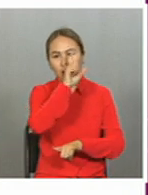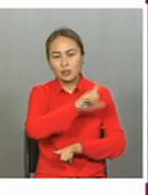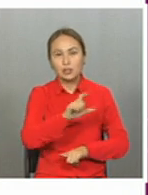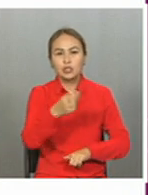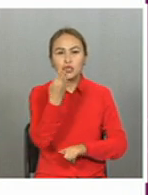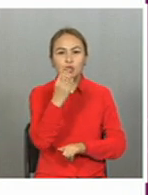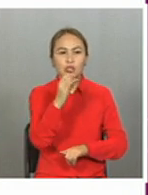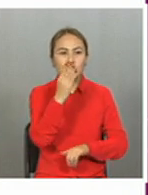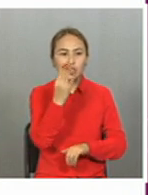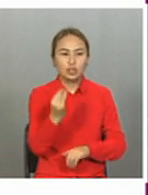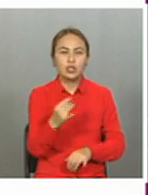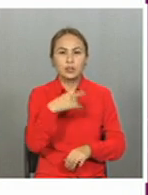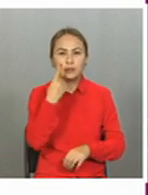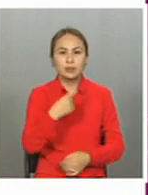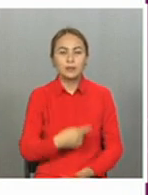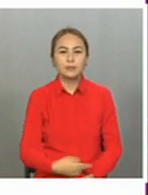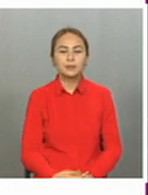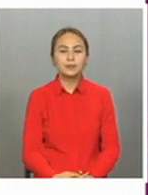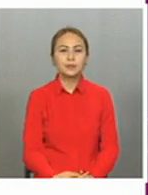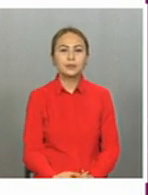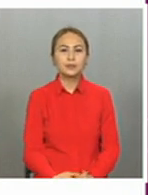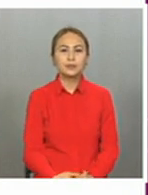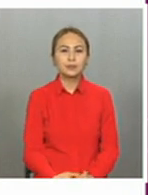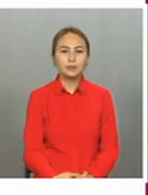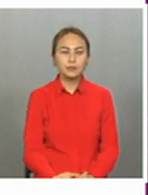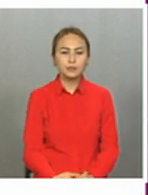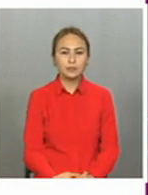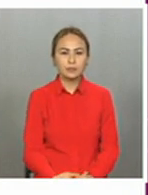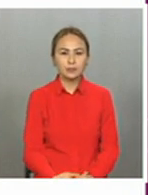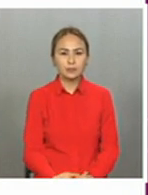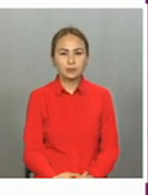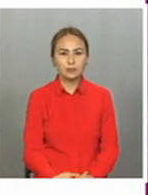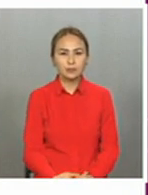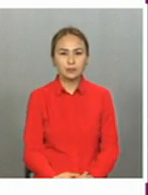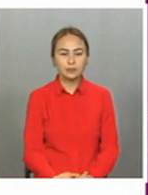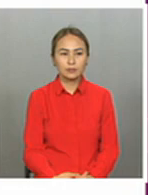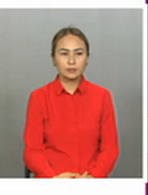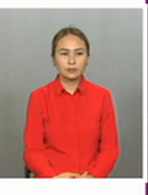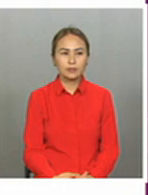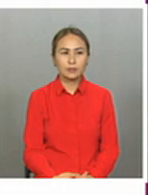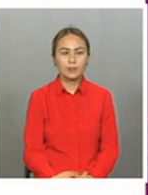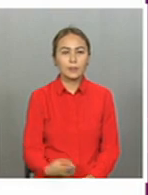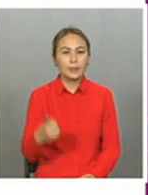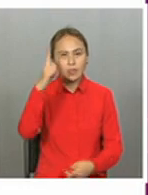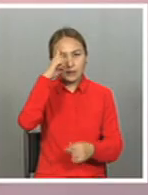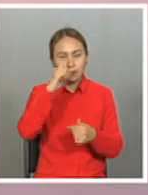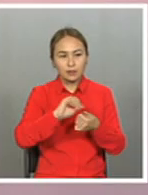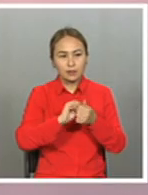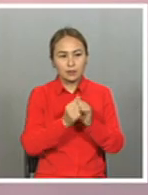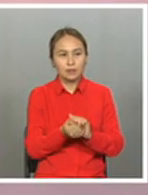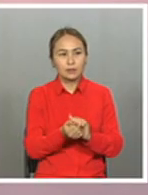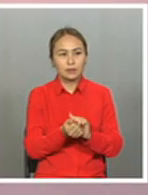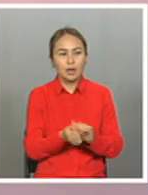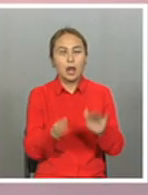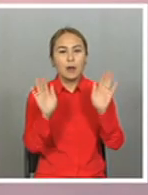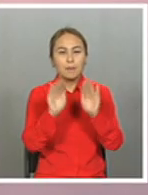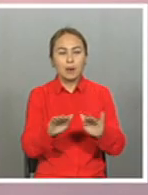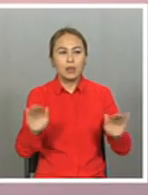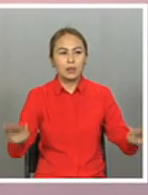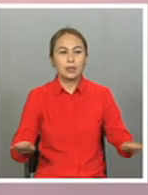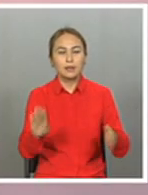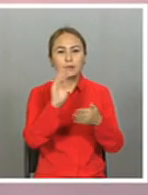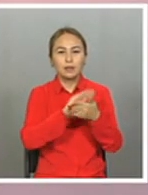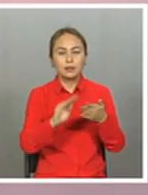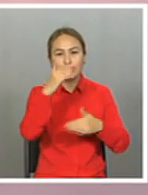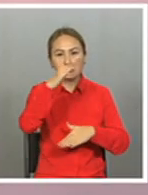айтып, таратып отырушы адамды шежіреші деп атаған. Есілеріңе сақтаңдар. Балалар, тақтаға